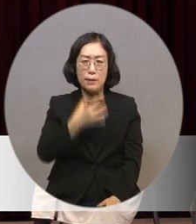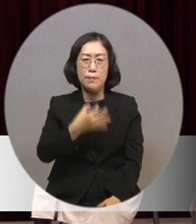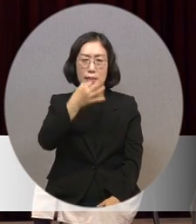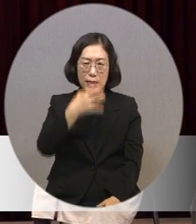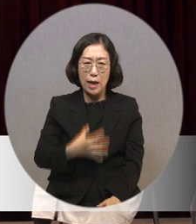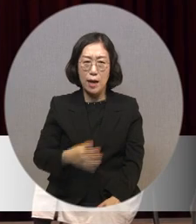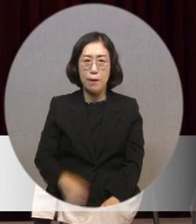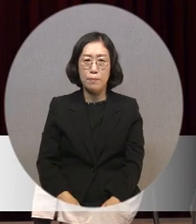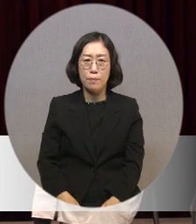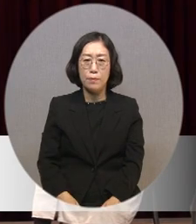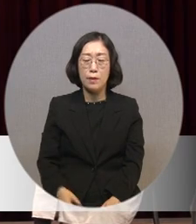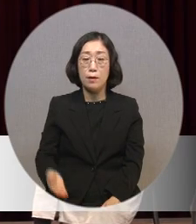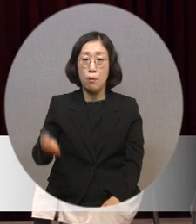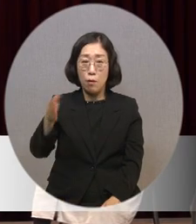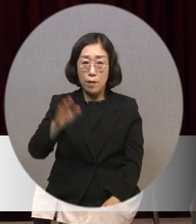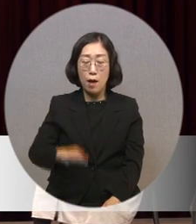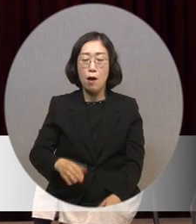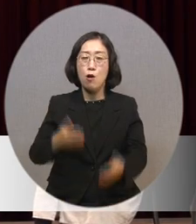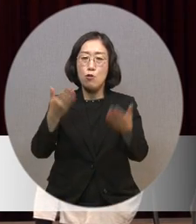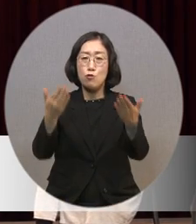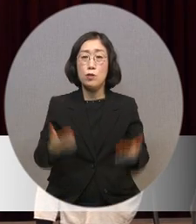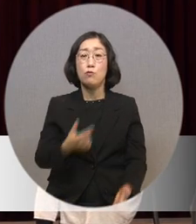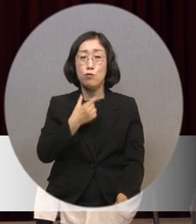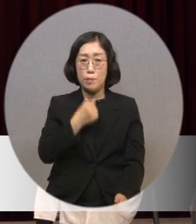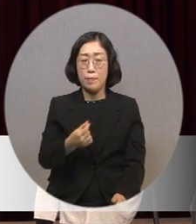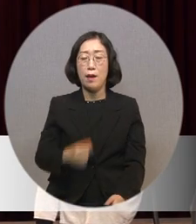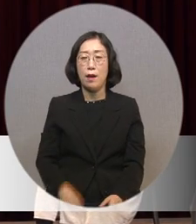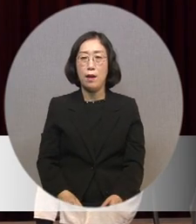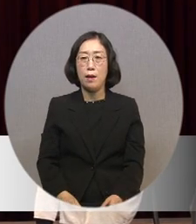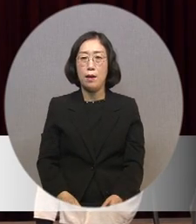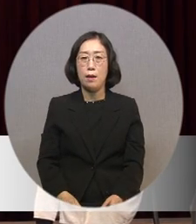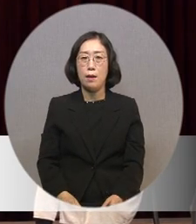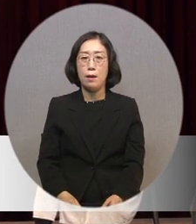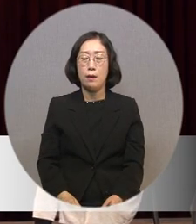힘들다, 그래도 쉬고 싶다,